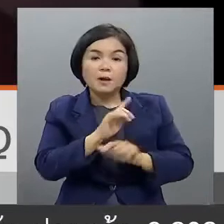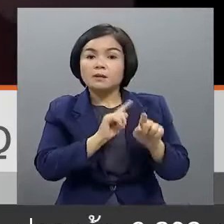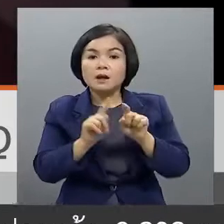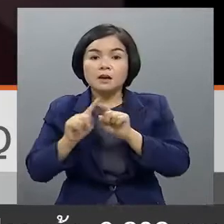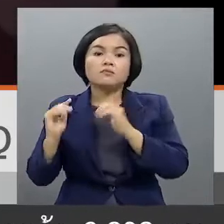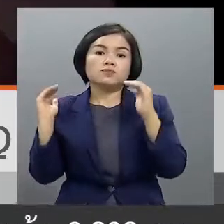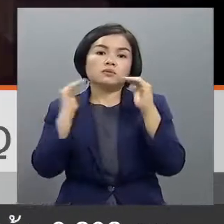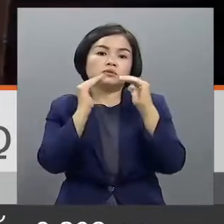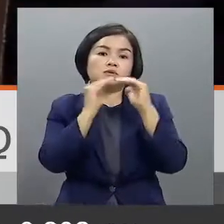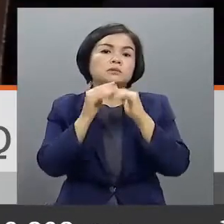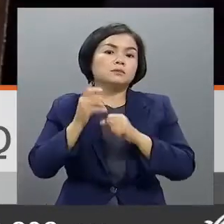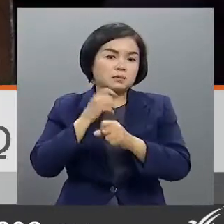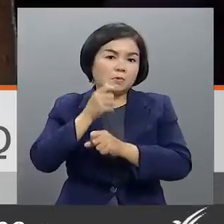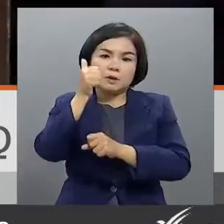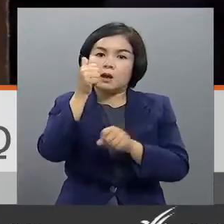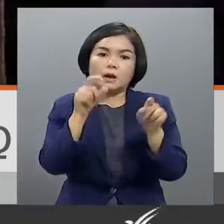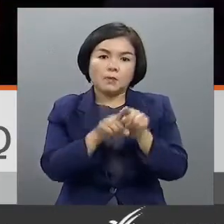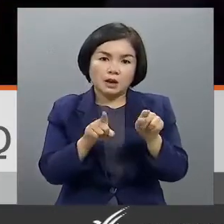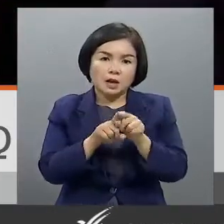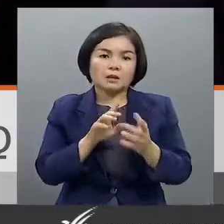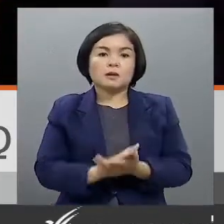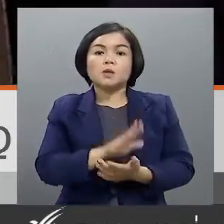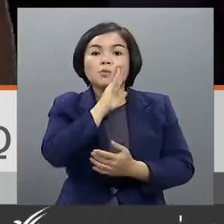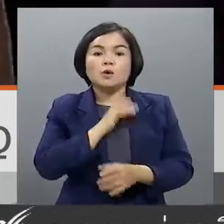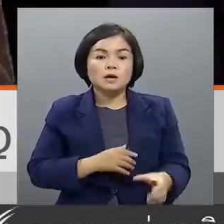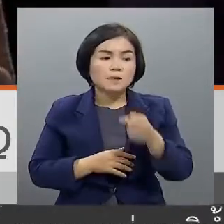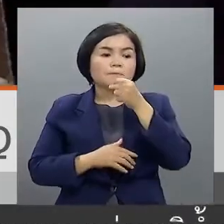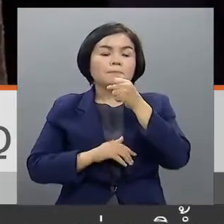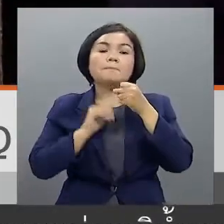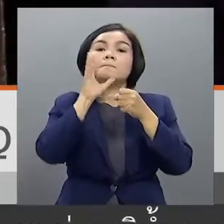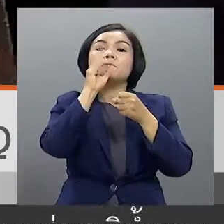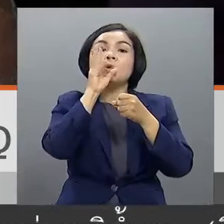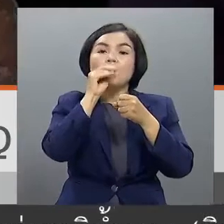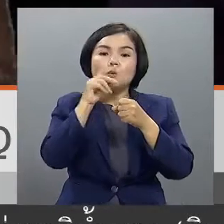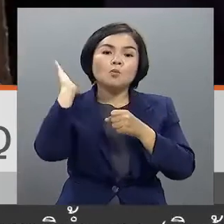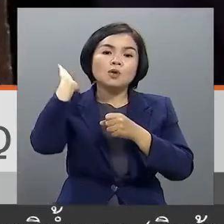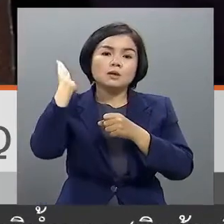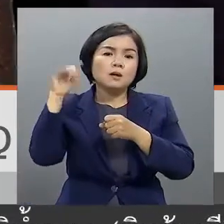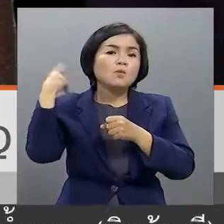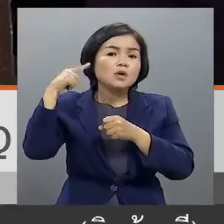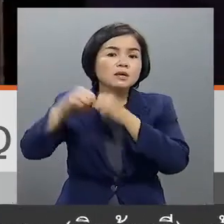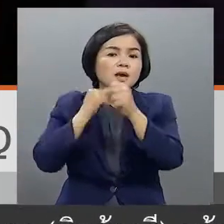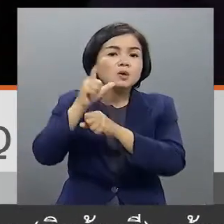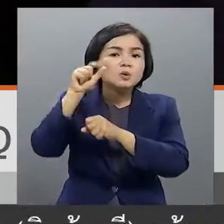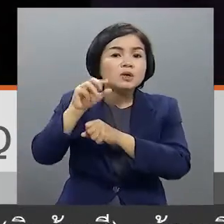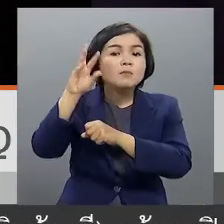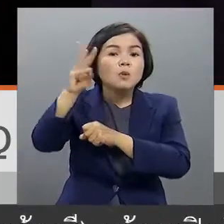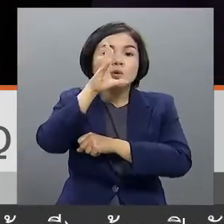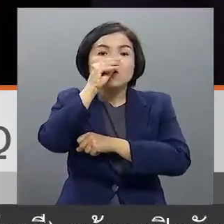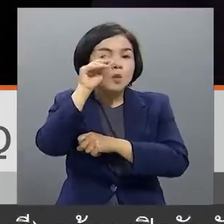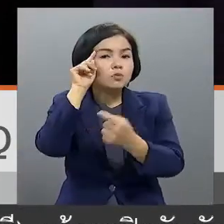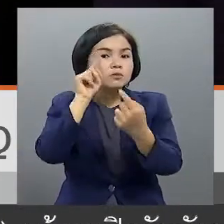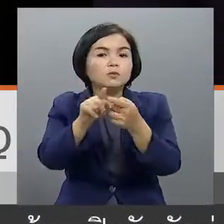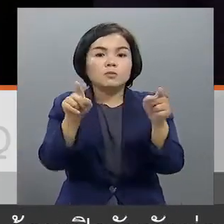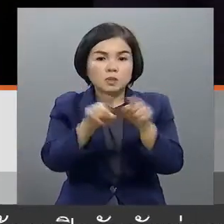นอื่นเมื่อไหร่ที่ได้จับไมค์นางงามจักรวาลวัย26ปีตอบได้แบบเข้าเป้าเสมอเพราะเธอใช้ทั้งหัว